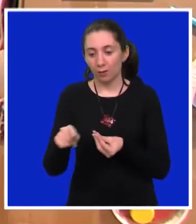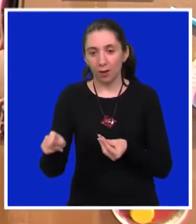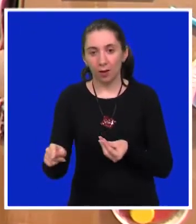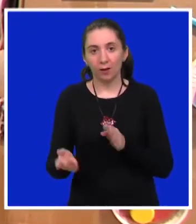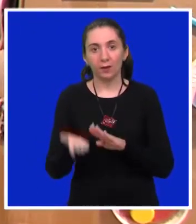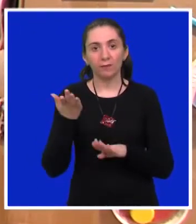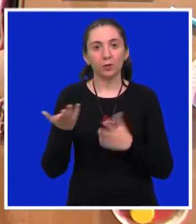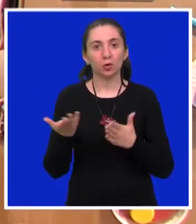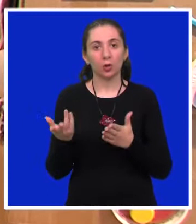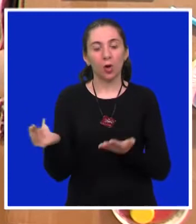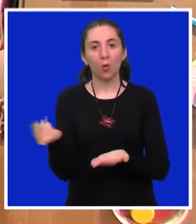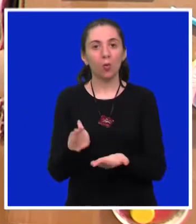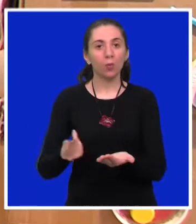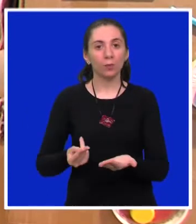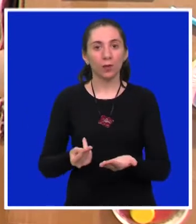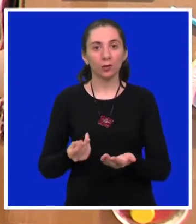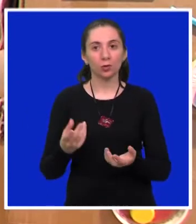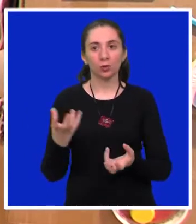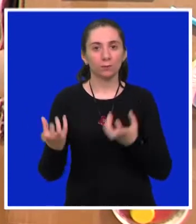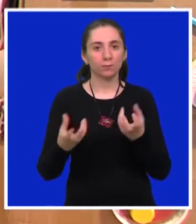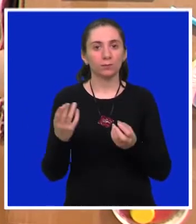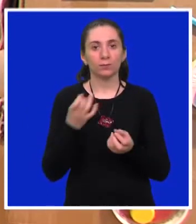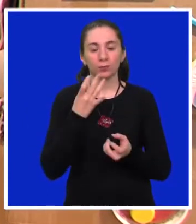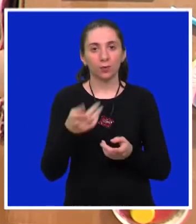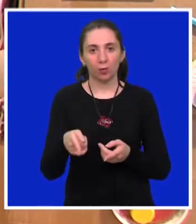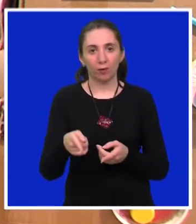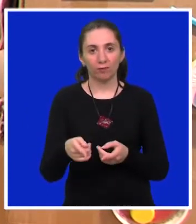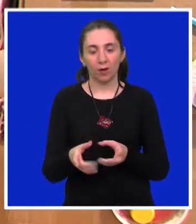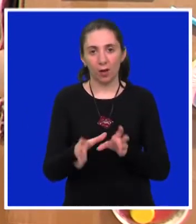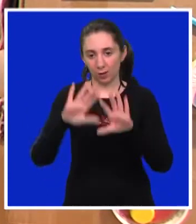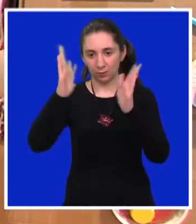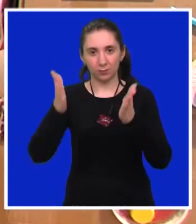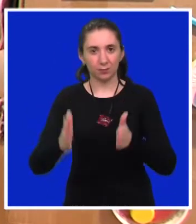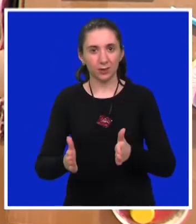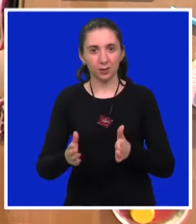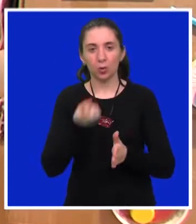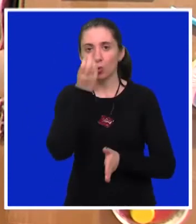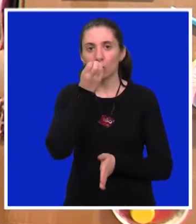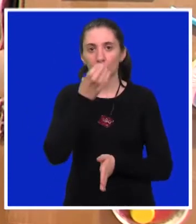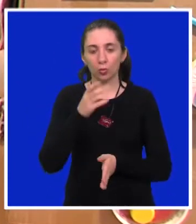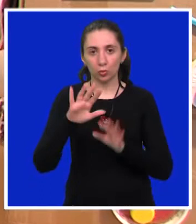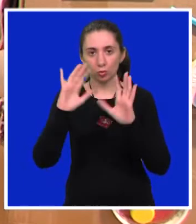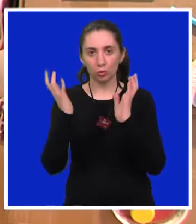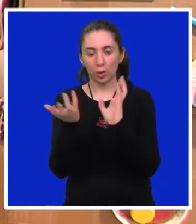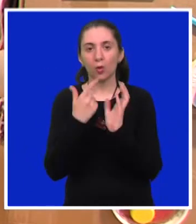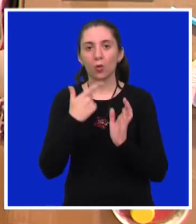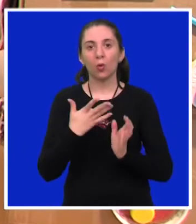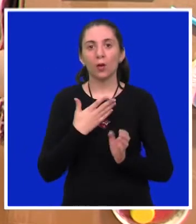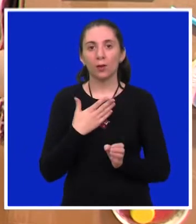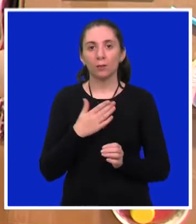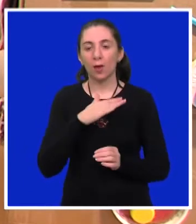su više kao neka umjetnička djela, kao na primjer ova instalacija ruže koja